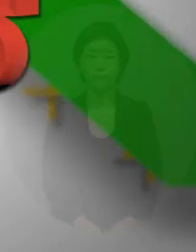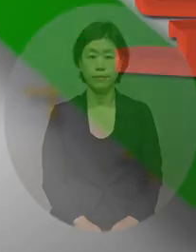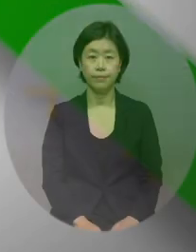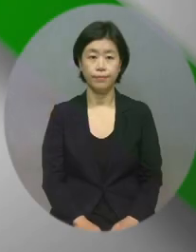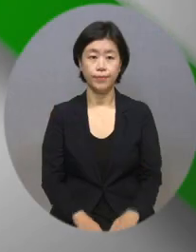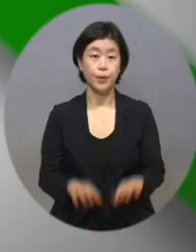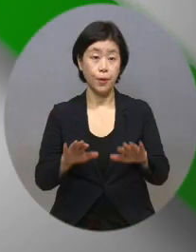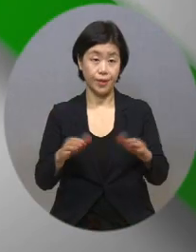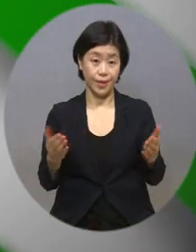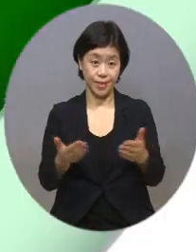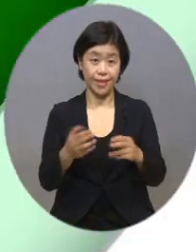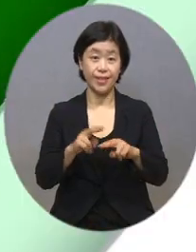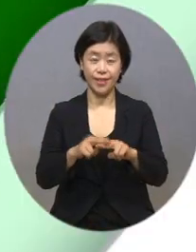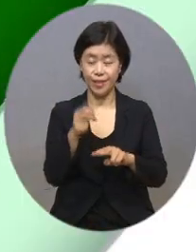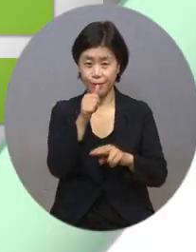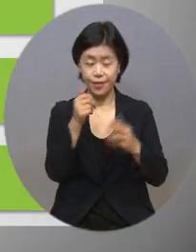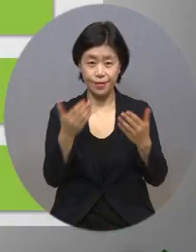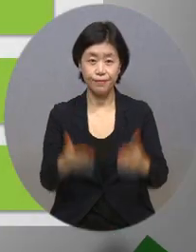오늘의 취업정보입니다.